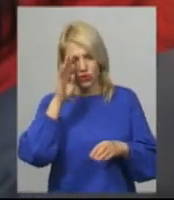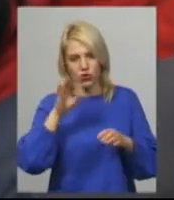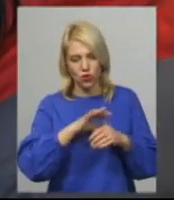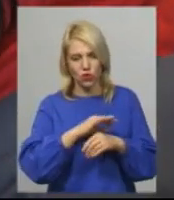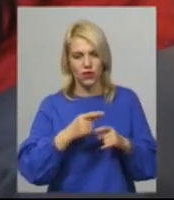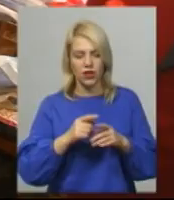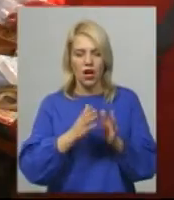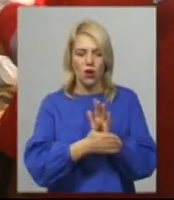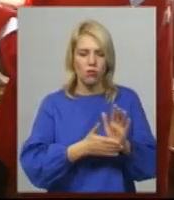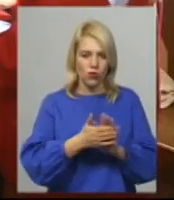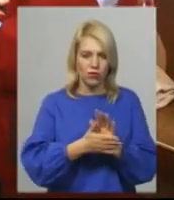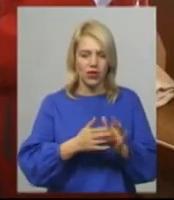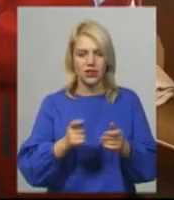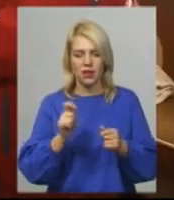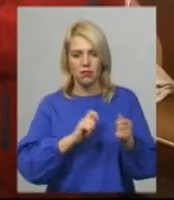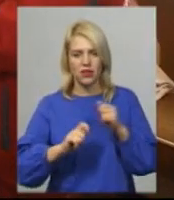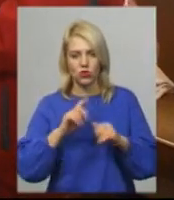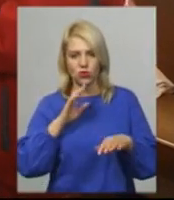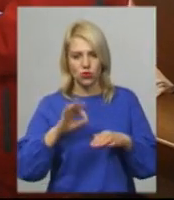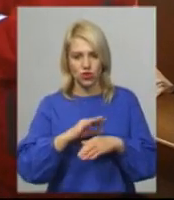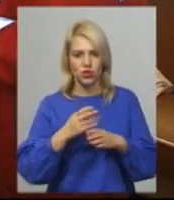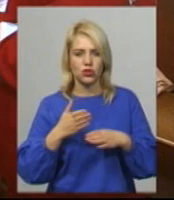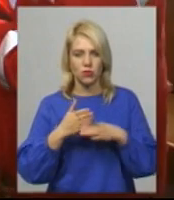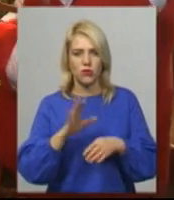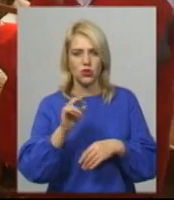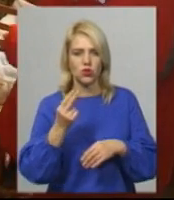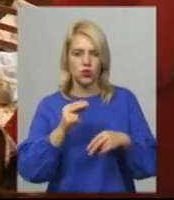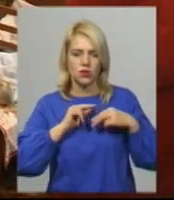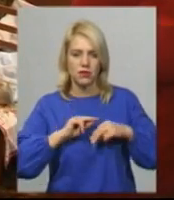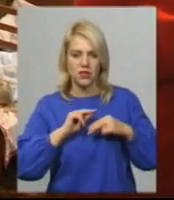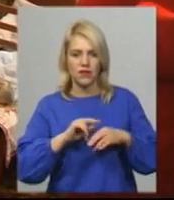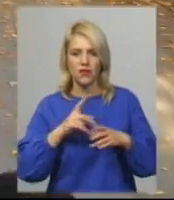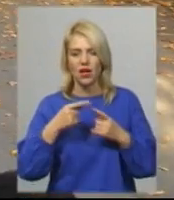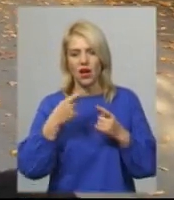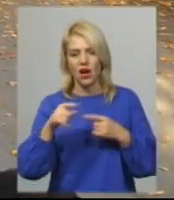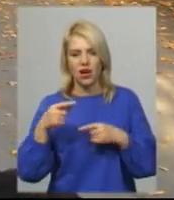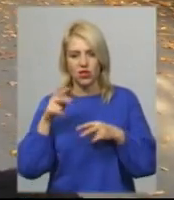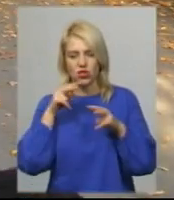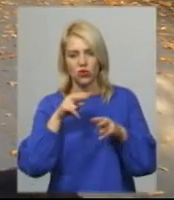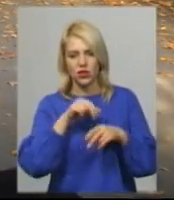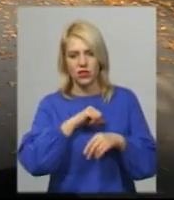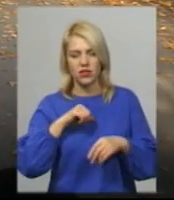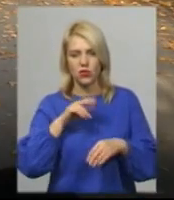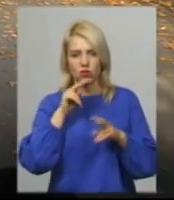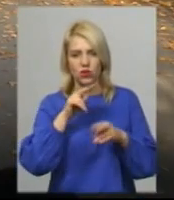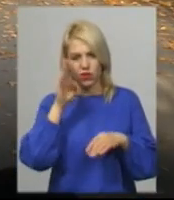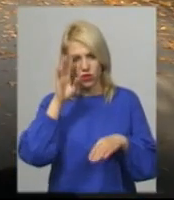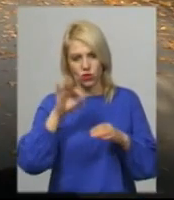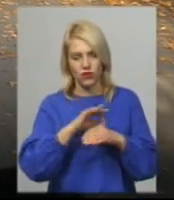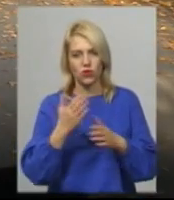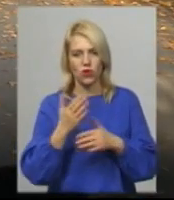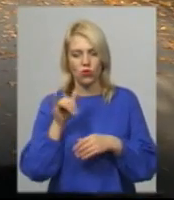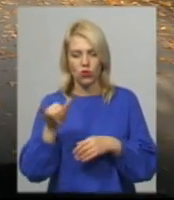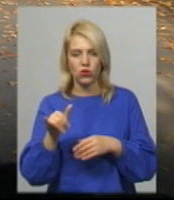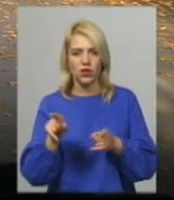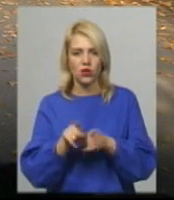передягнути дружину йому допомагають працівники соціальної служби. Все інше мусить робити сам. Її доглядає чоловік, якого теж проблеми